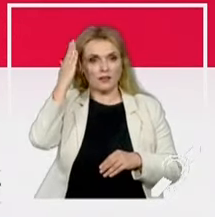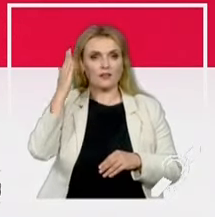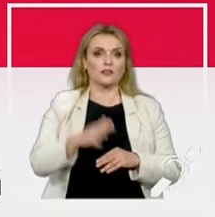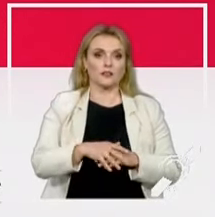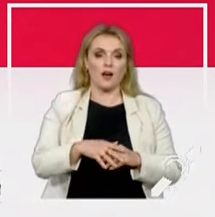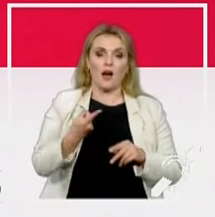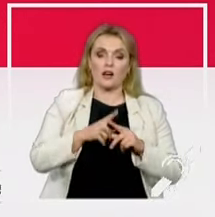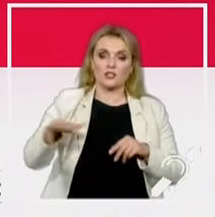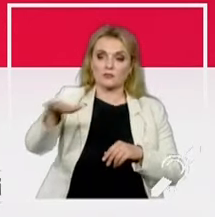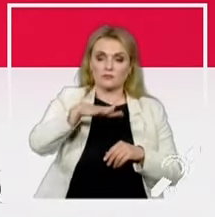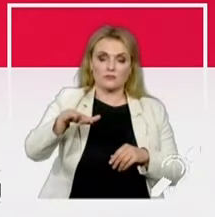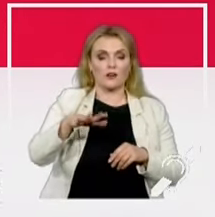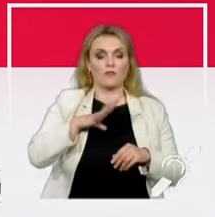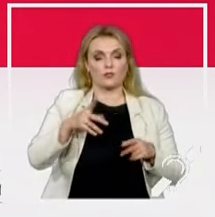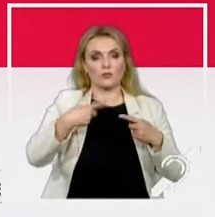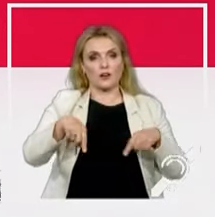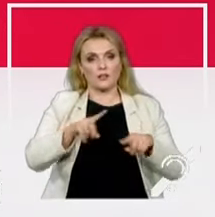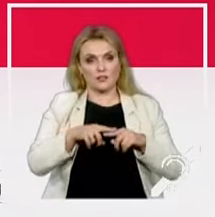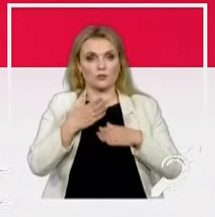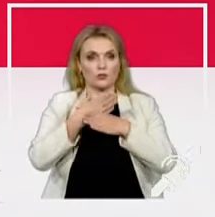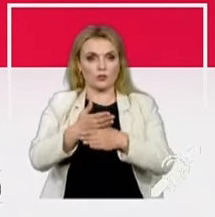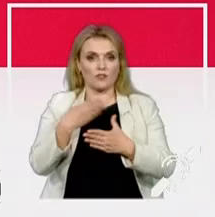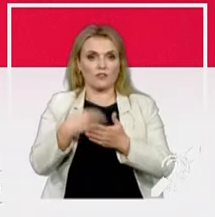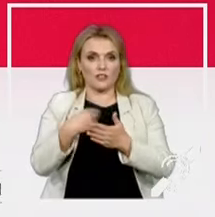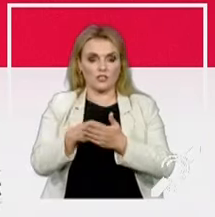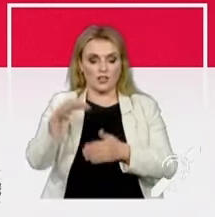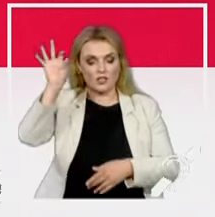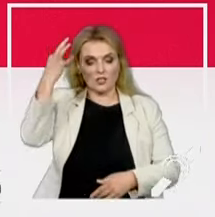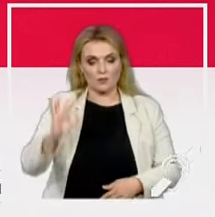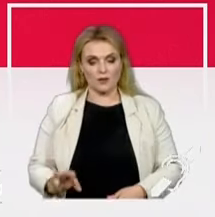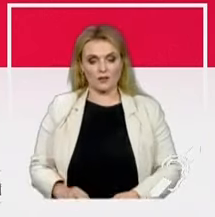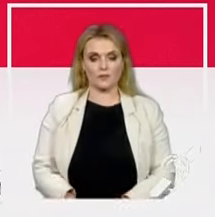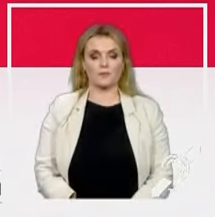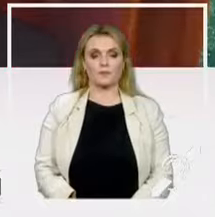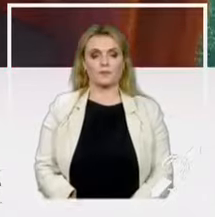de organizația Copil Comunitate Familie cu sprijinul financiar al Germaniei.